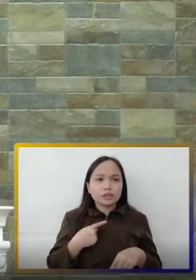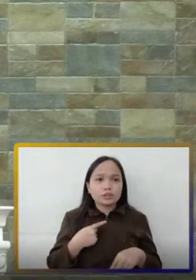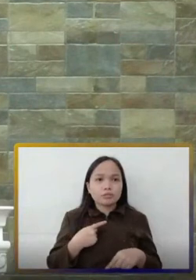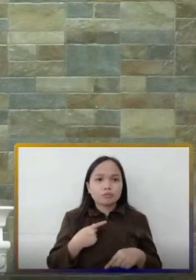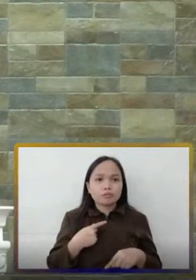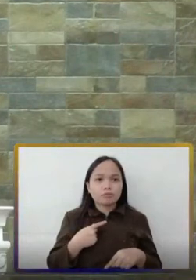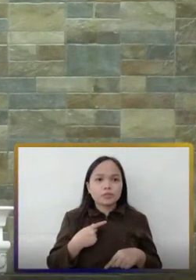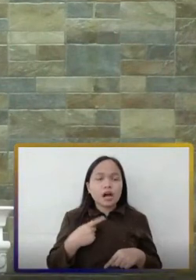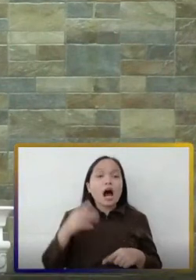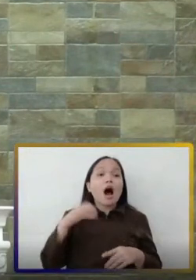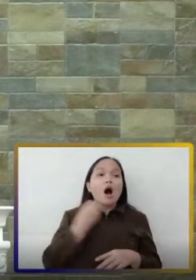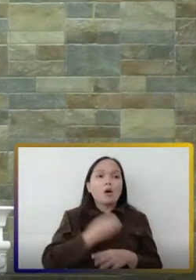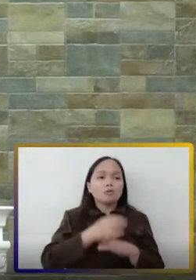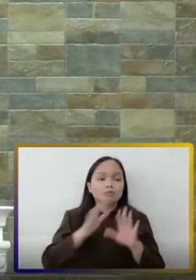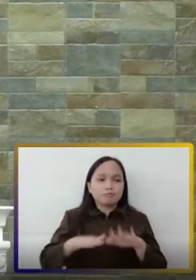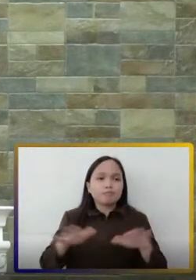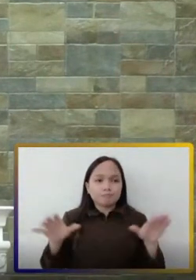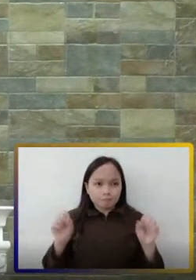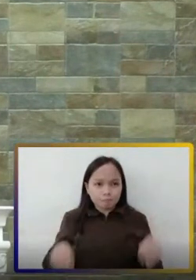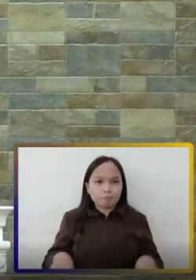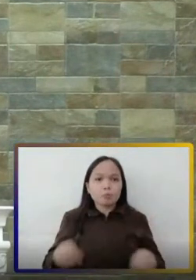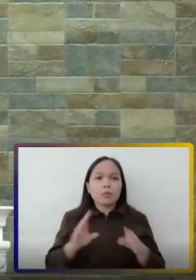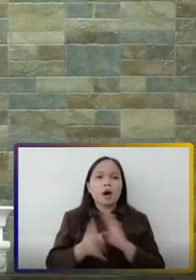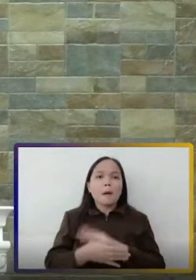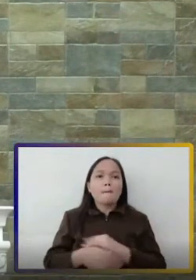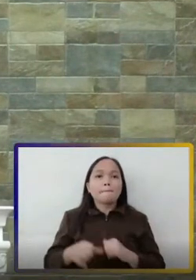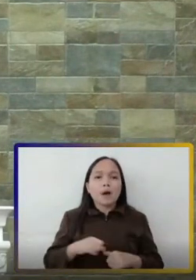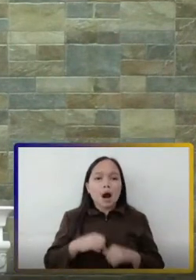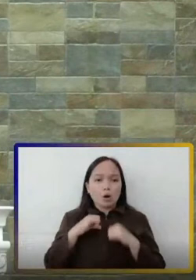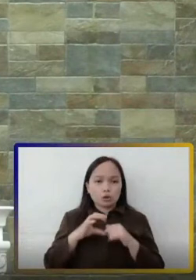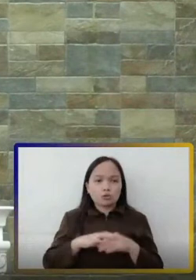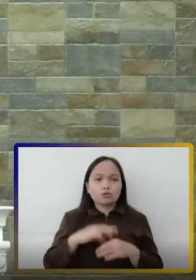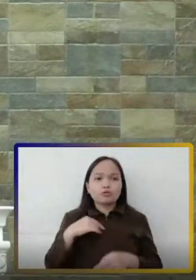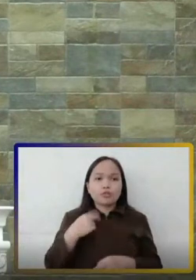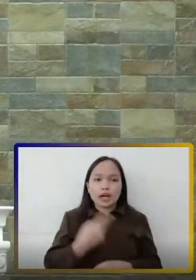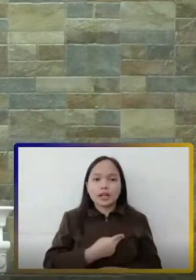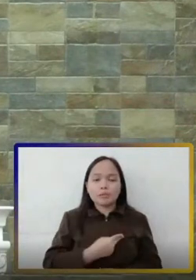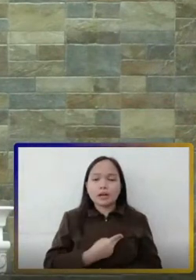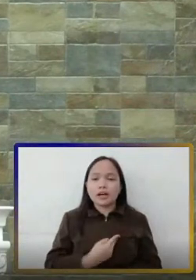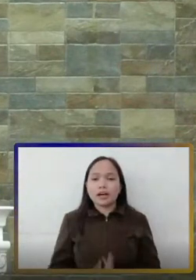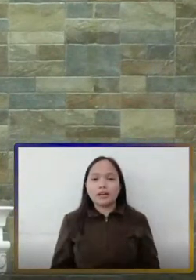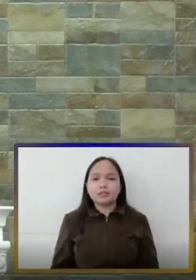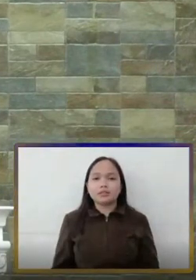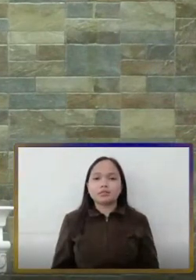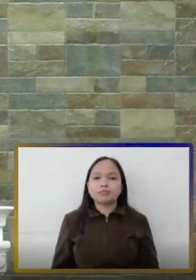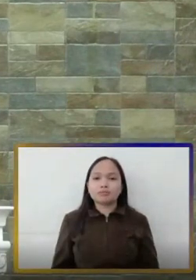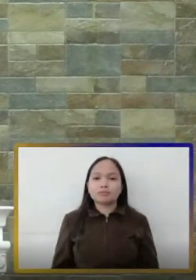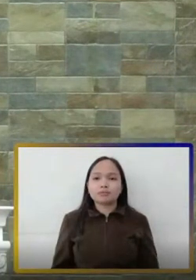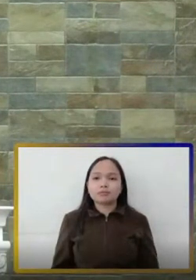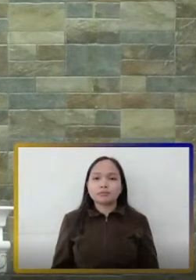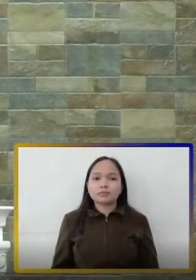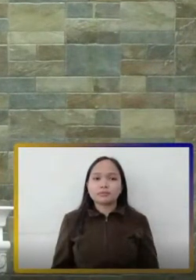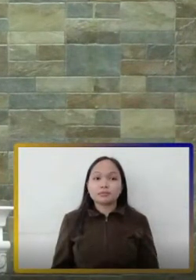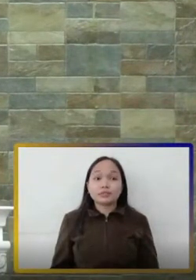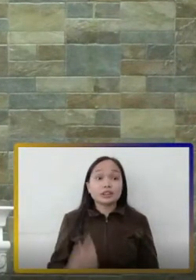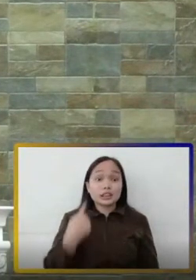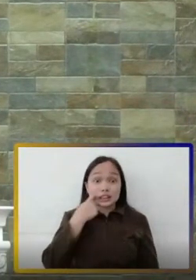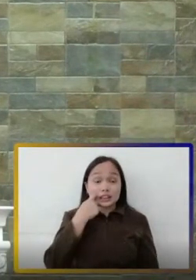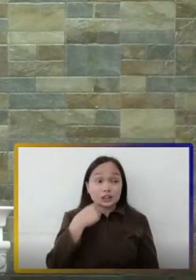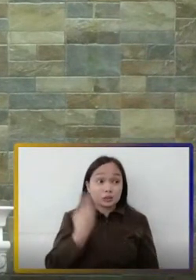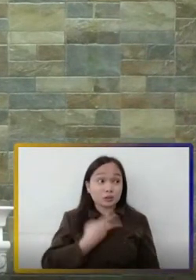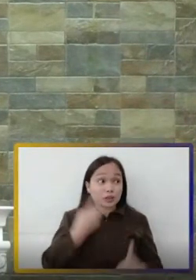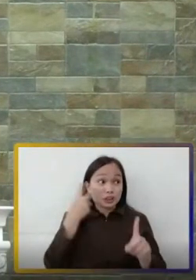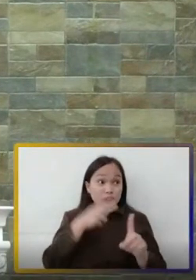you. Proud of us na tayo ang magulang nila. Nakita nyo kanina, mga kapatid, kung